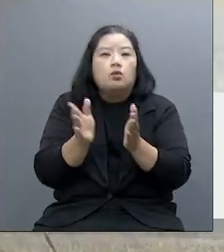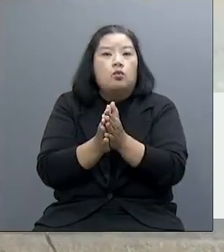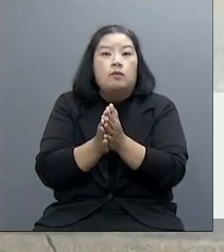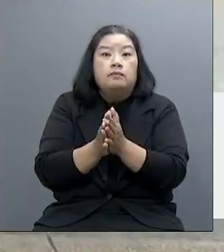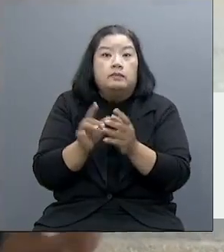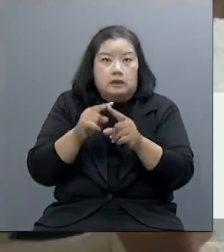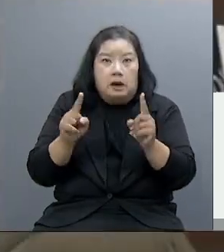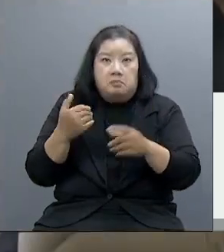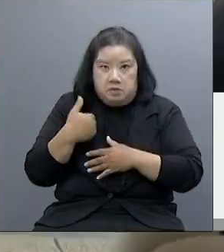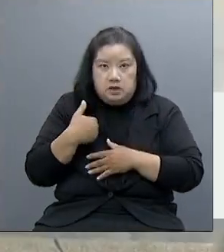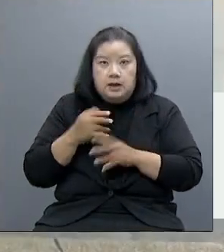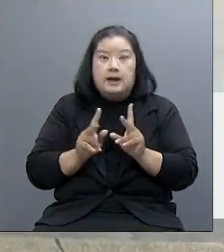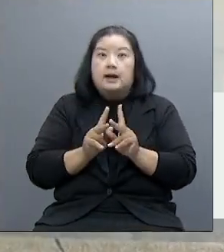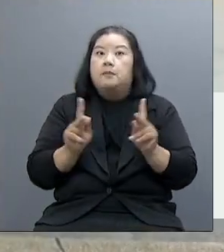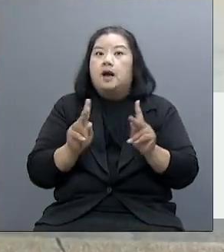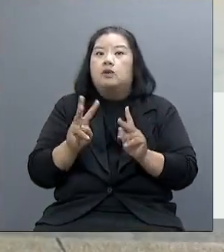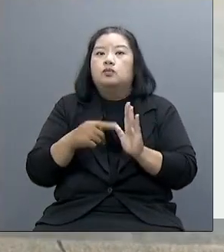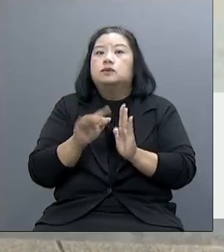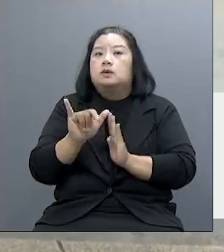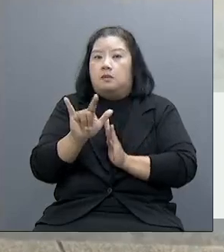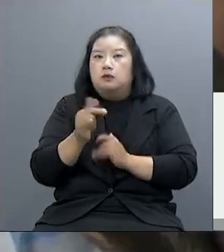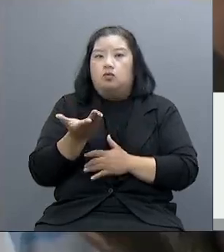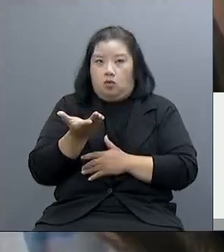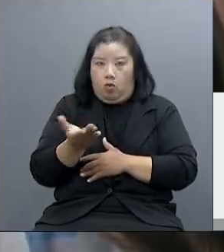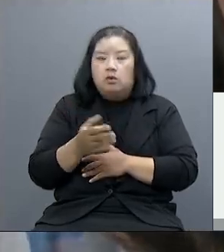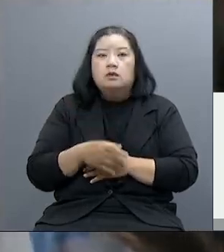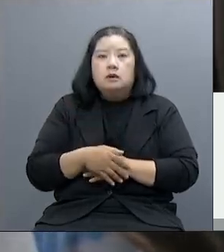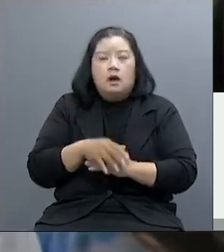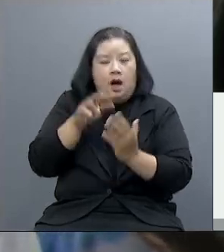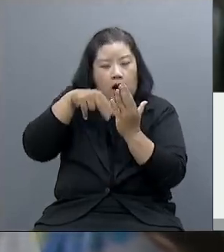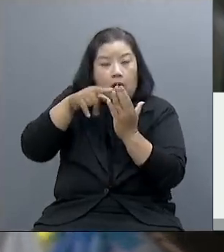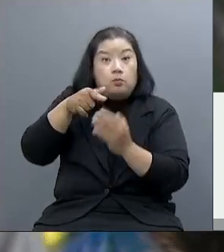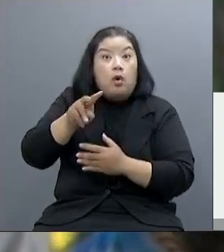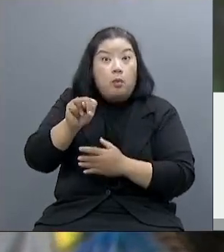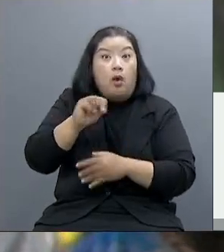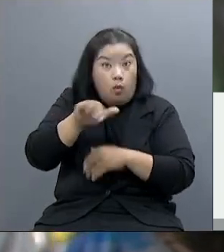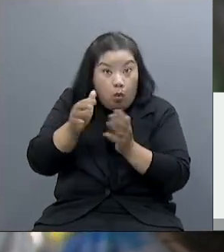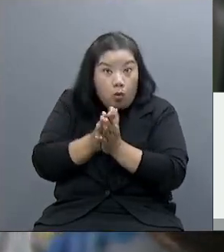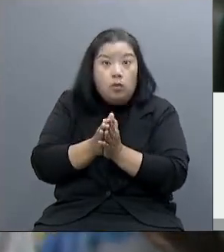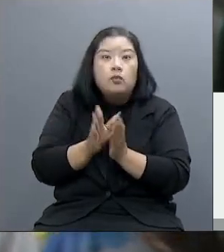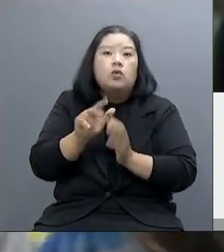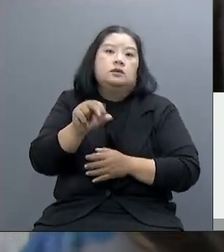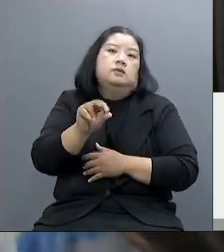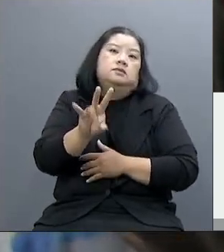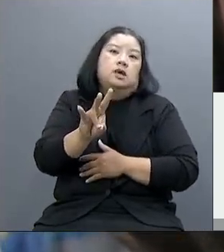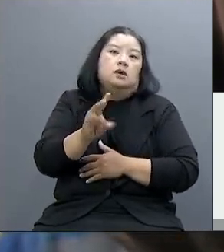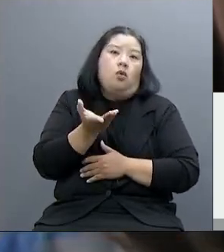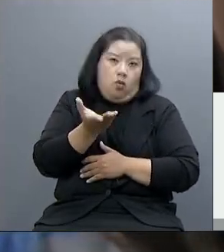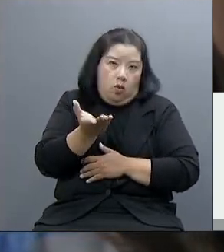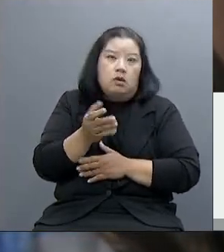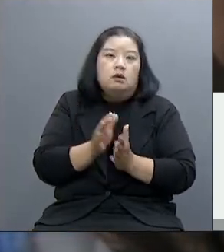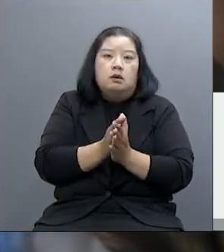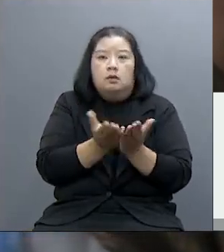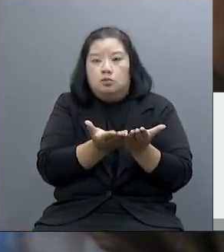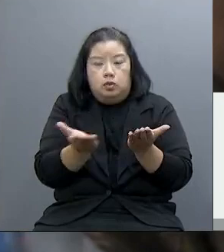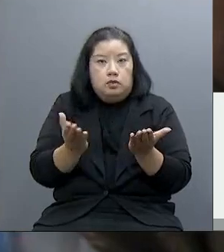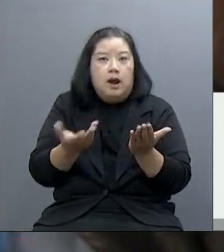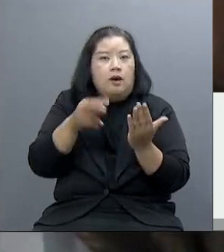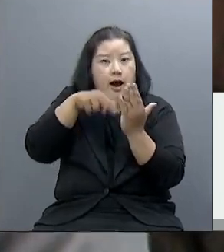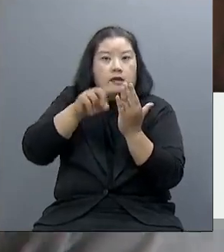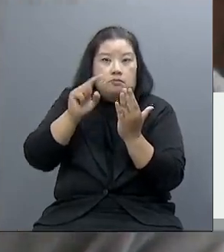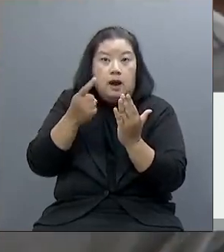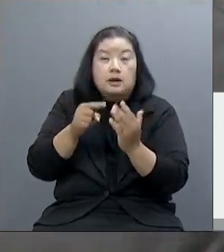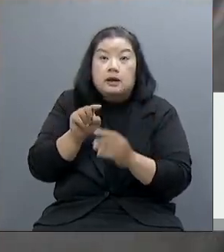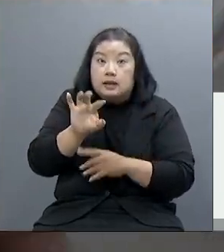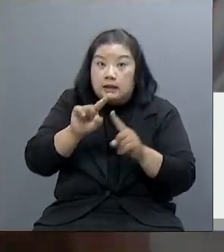การแต่งตั้งคณะกรรมการวิสามัญพิจารณาร่างพรบดังกล่าวจำนวน37คนไปพิจารณารายละเอียดโดยใช้ร่างฉบับของ